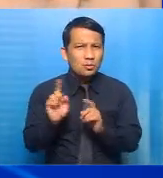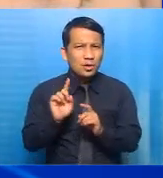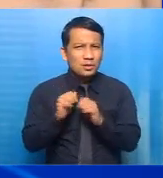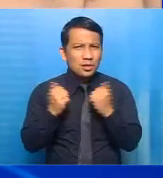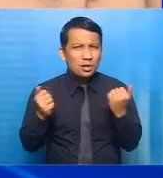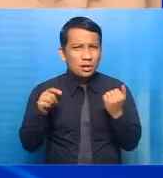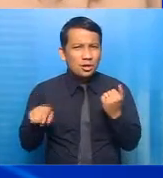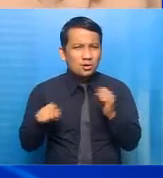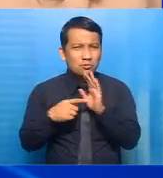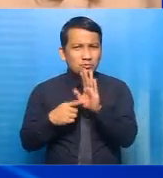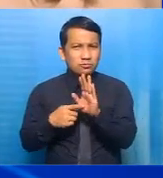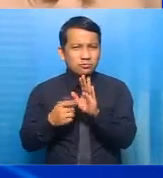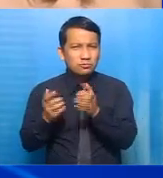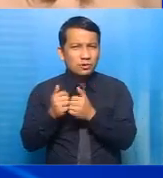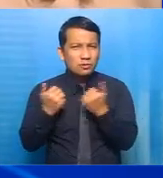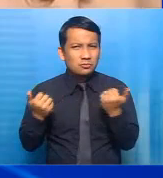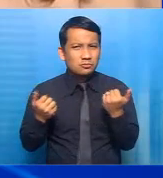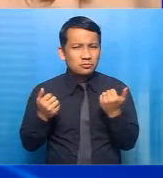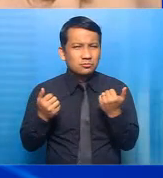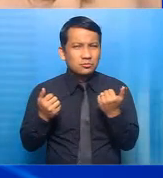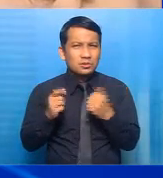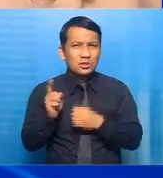kumusta ngayon ang mga kapatid natin dyan?